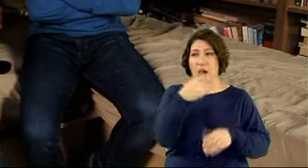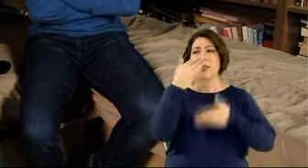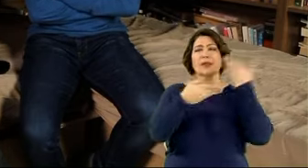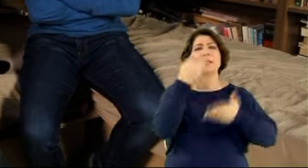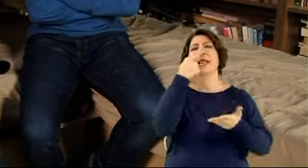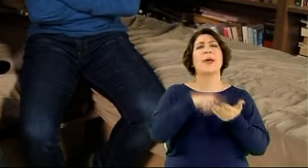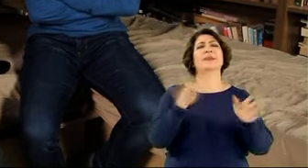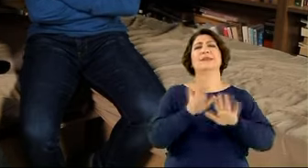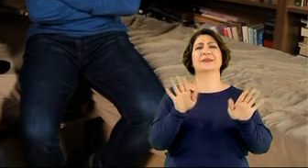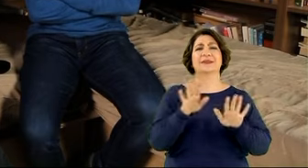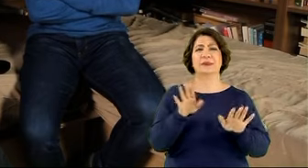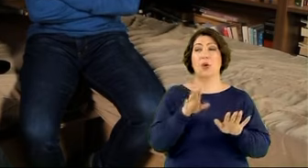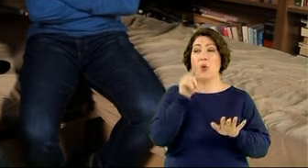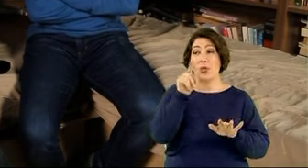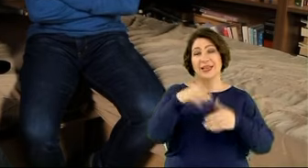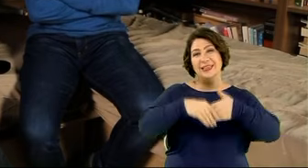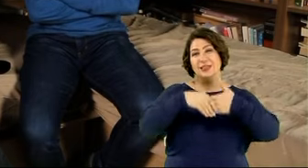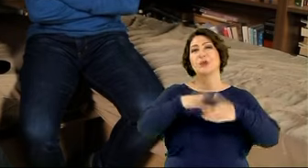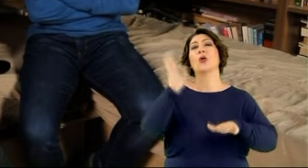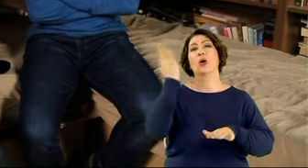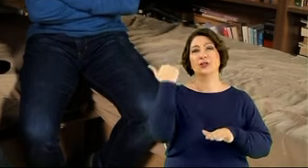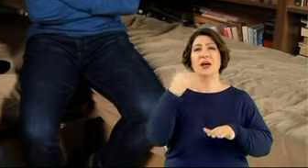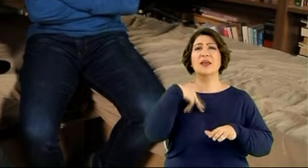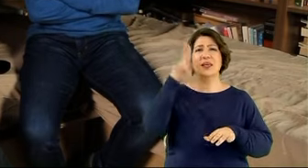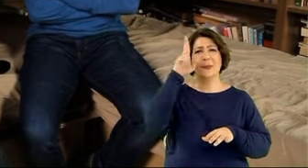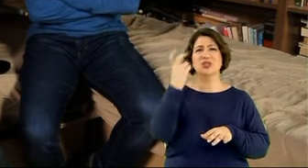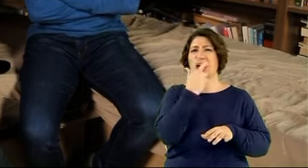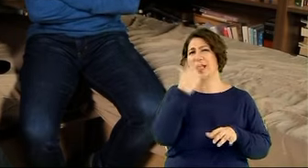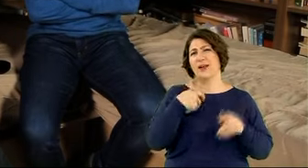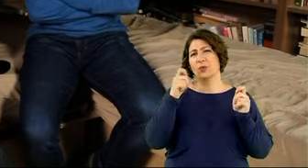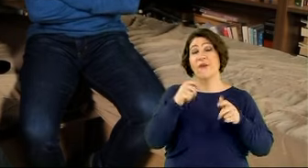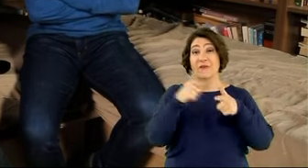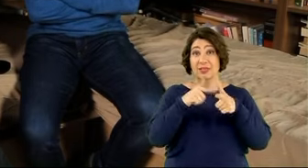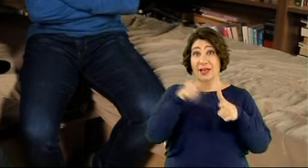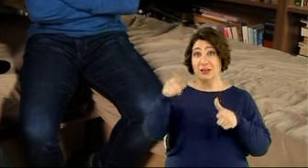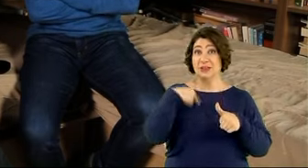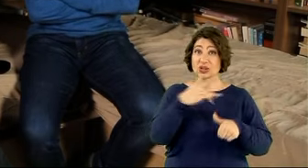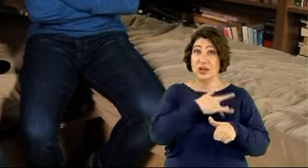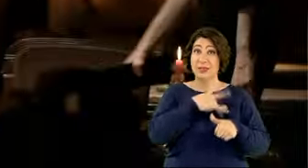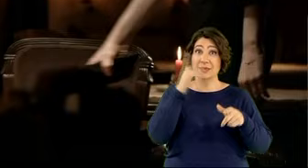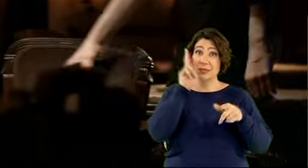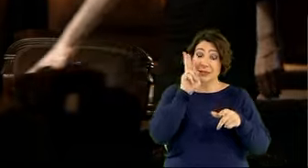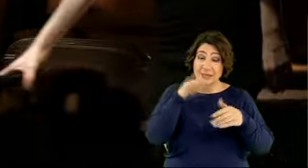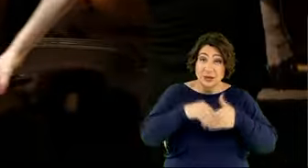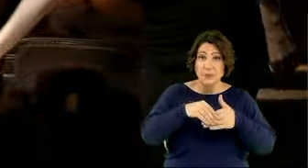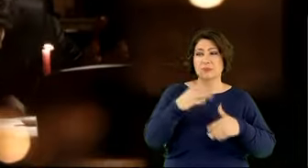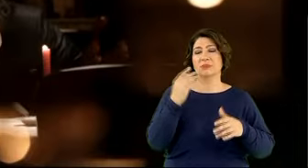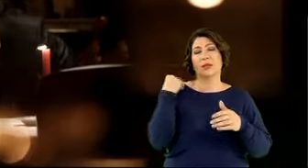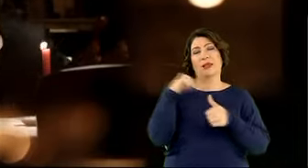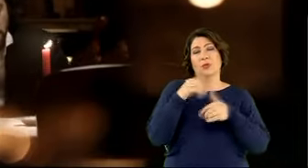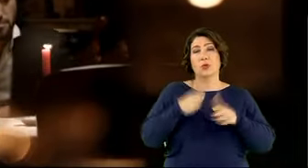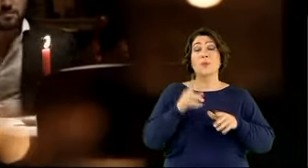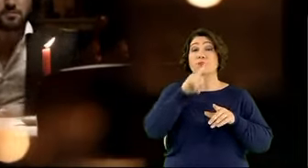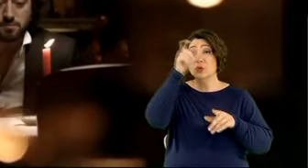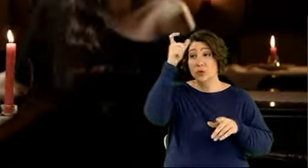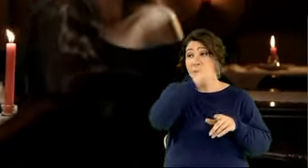Anlatsam inanamazsınız. Ya onunla tanışmadan önce hep yabancı şarkılar dinliyordum. Fettah'la tanıştıktan sonra yeniden doğdum. Türkiye Psikoterapi ve